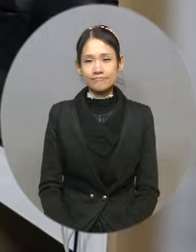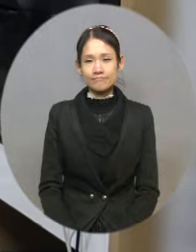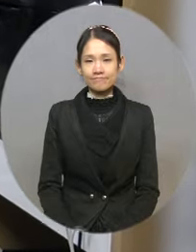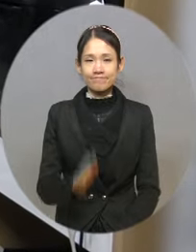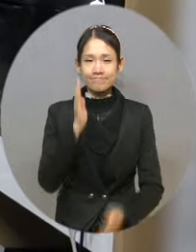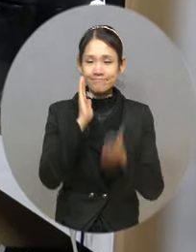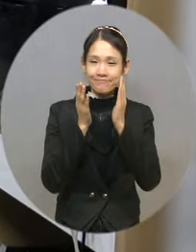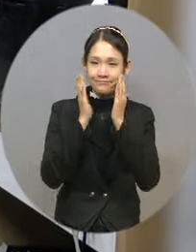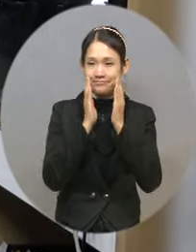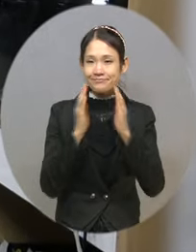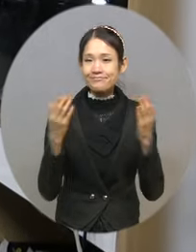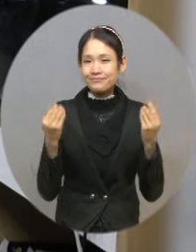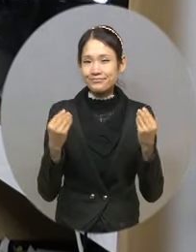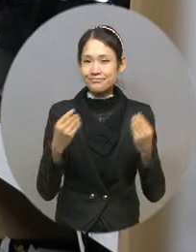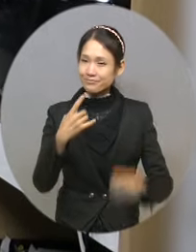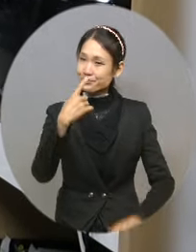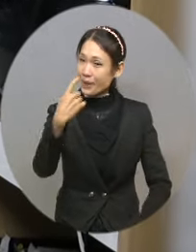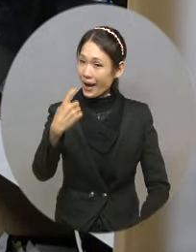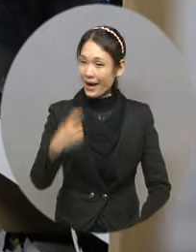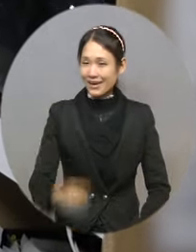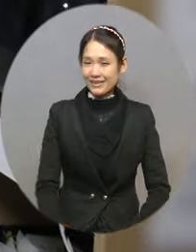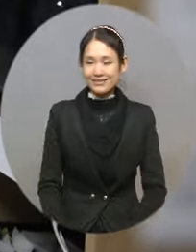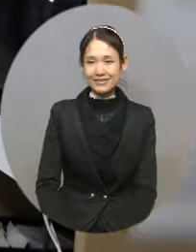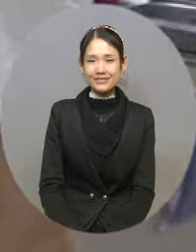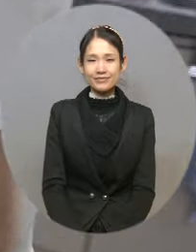메이크업 완료. 멋진가요?